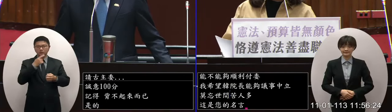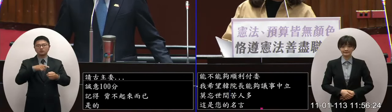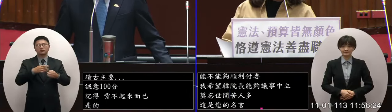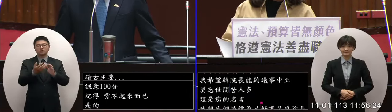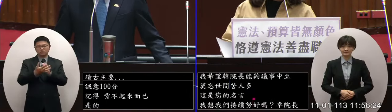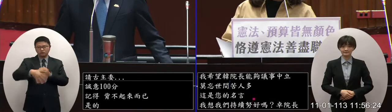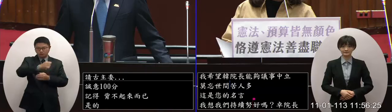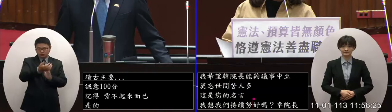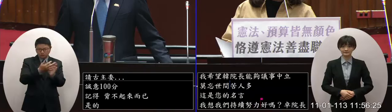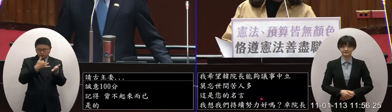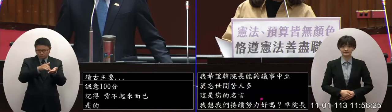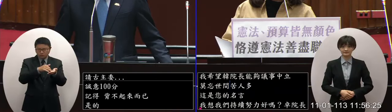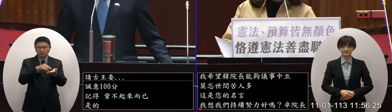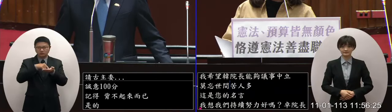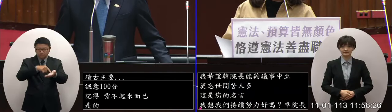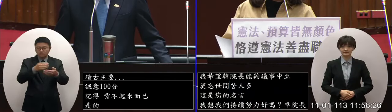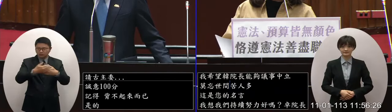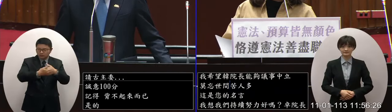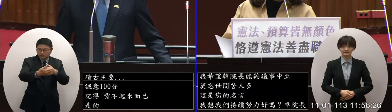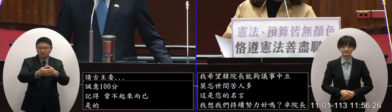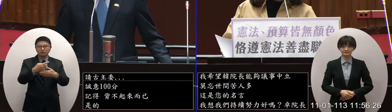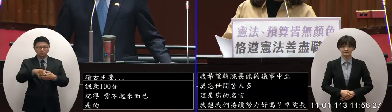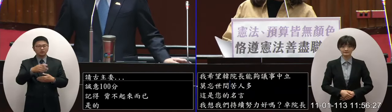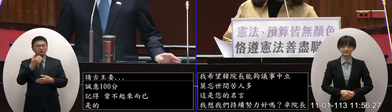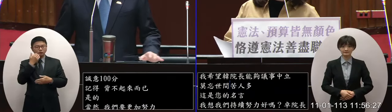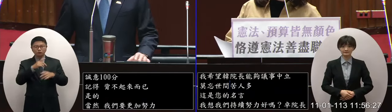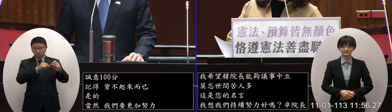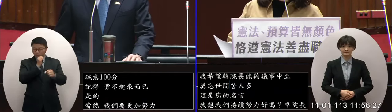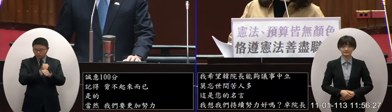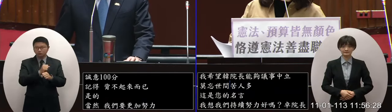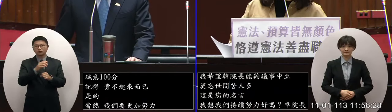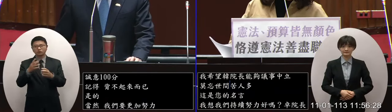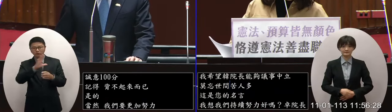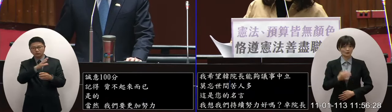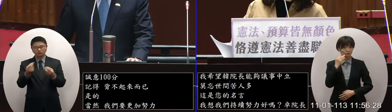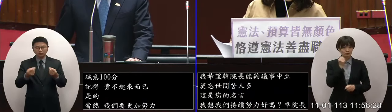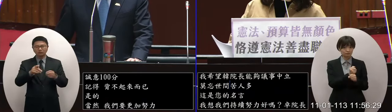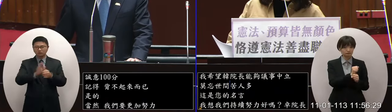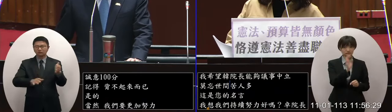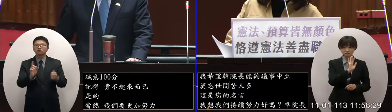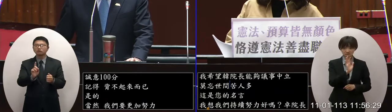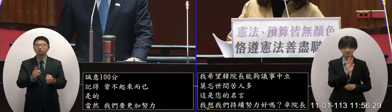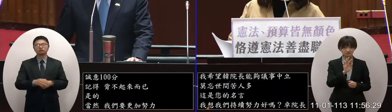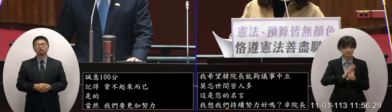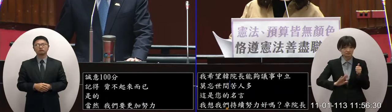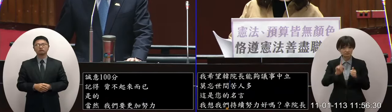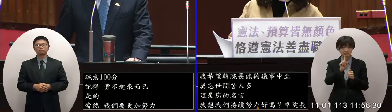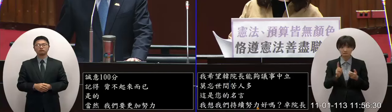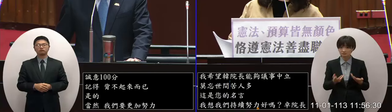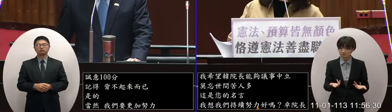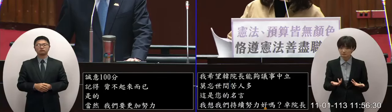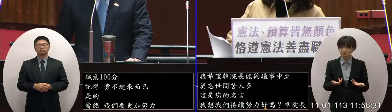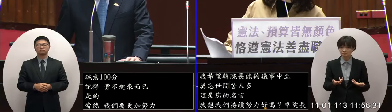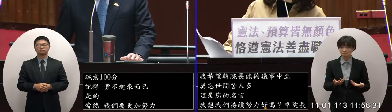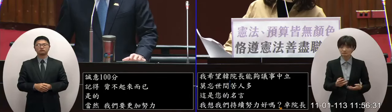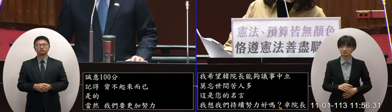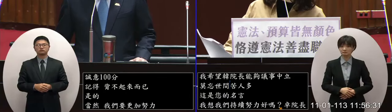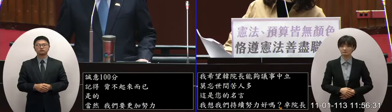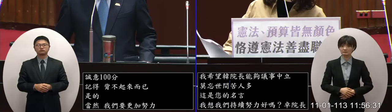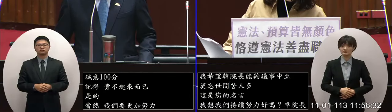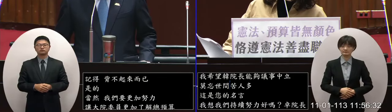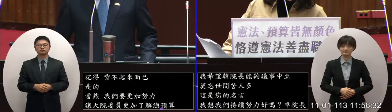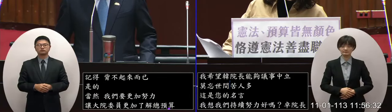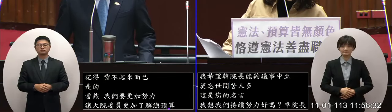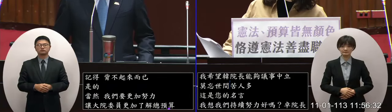来执行的结果以及不执行的效果。 好，不执行会有什么效果吗？会有什么负面的恶果